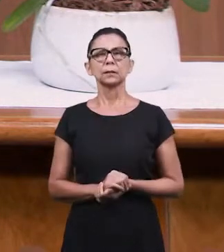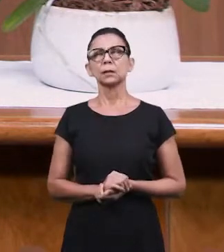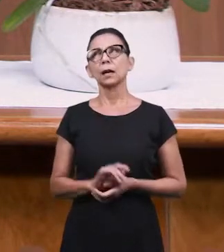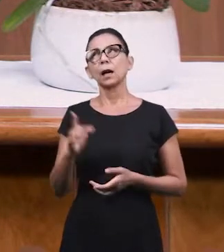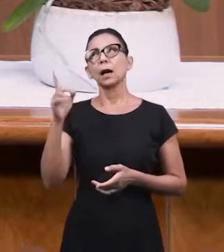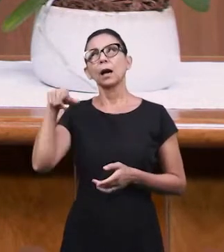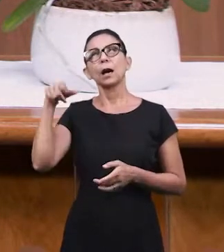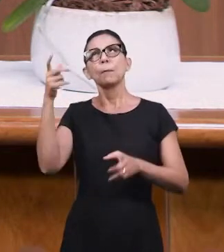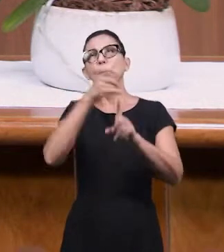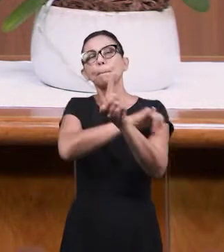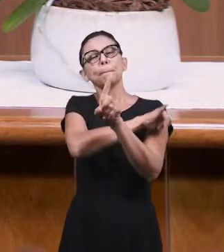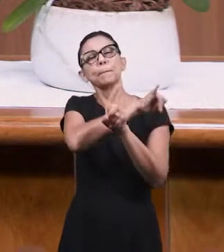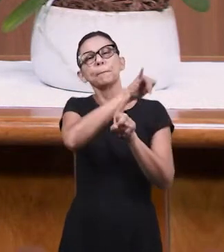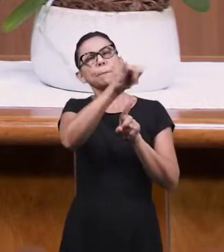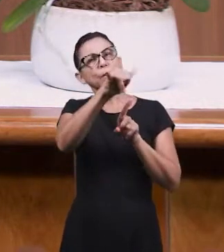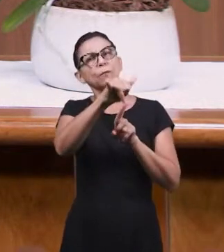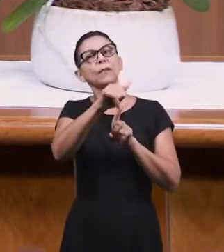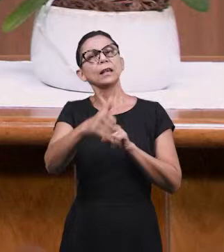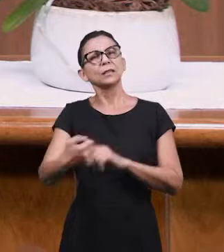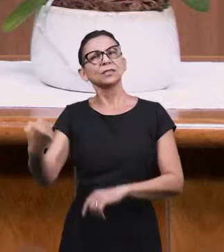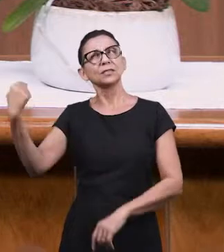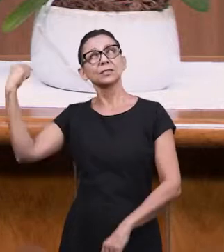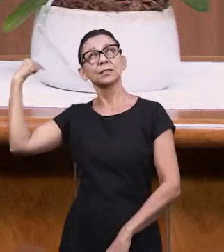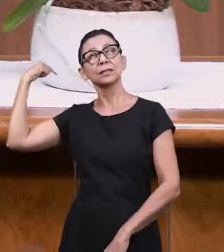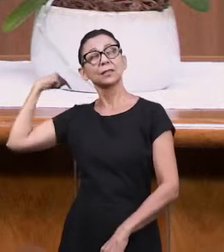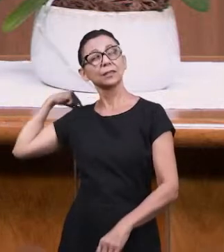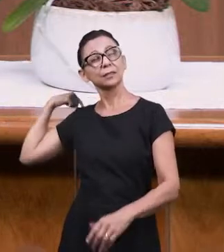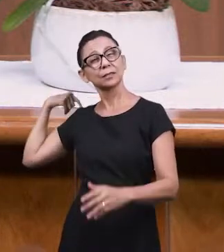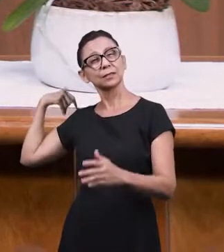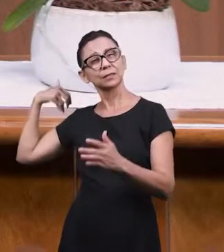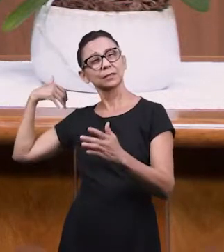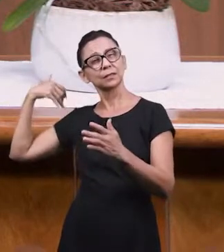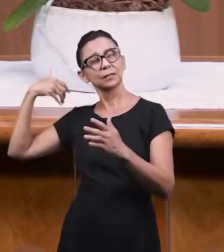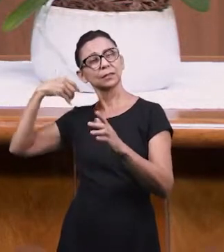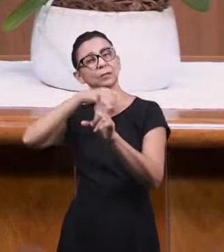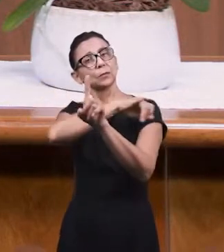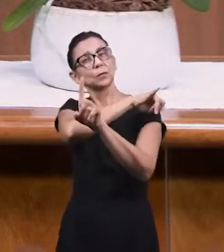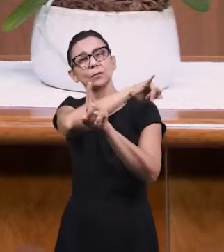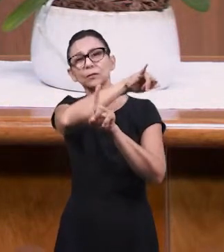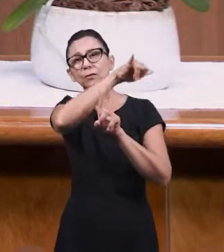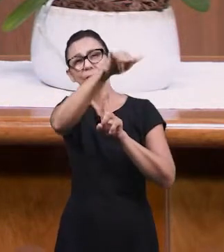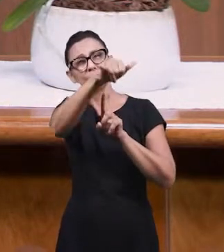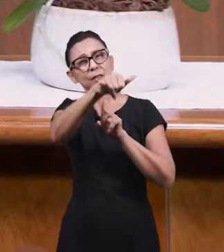prophétique. Ce n'est pas à nous, c'est prophétique.